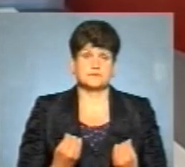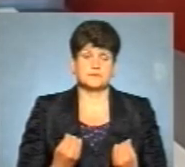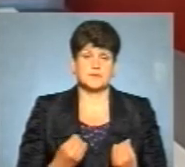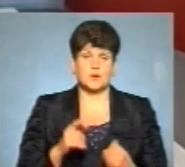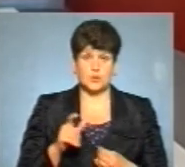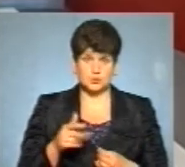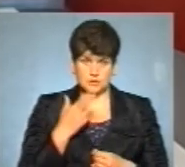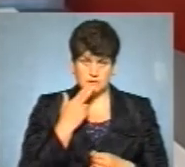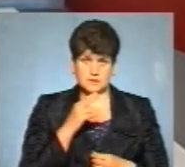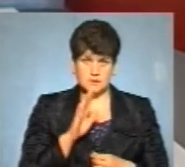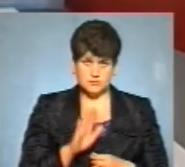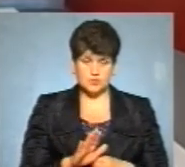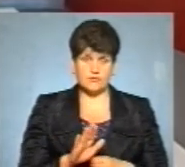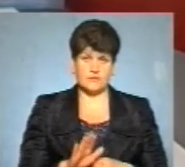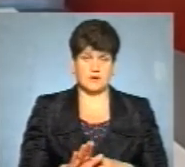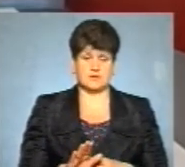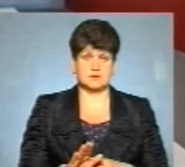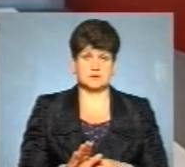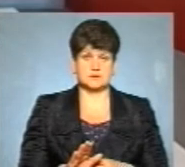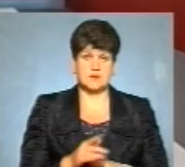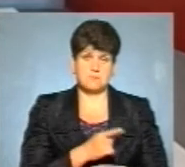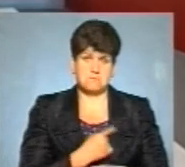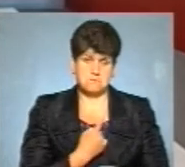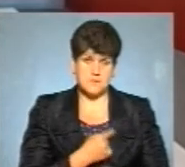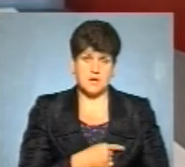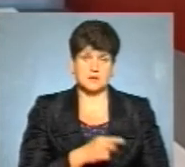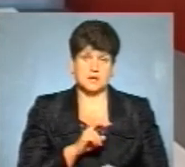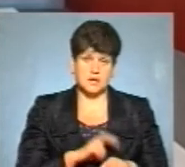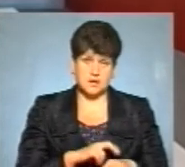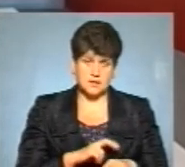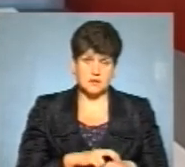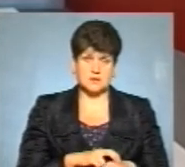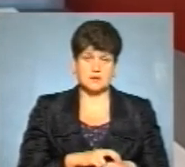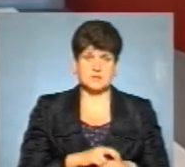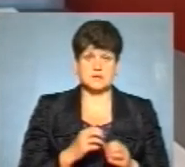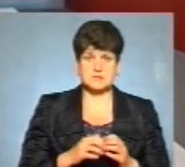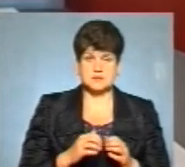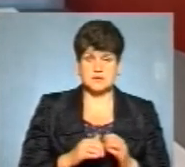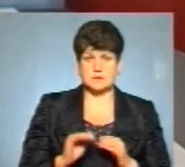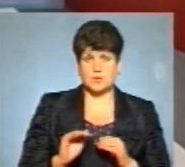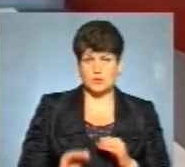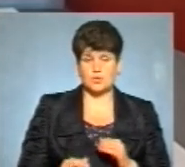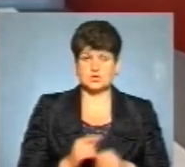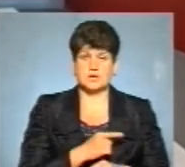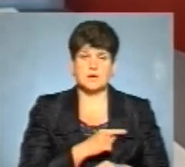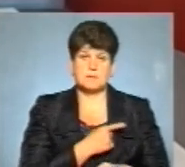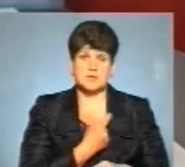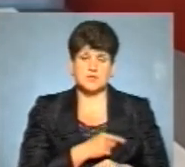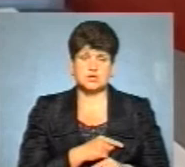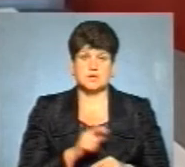люди адаптувалися, будемо так казати, медики і лікарі, і середній, молодший медичний персонал